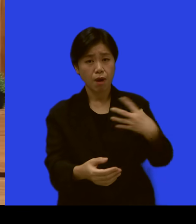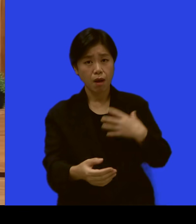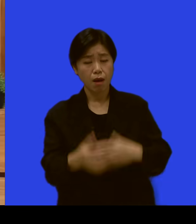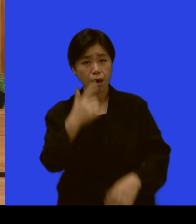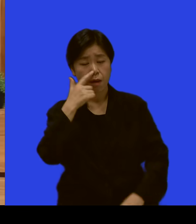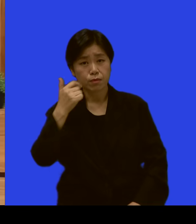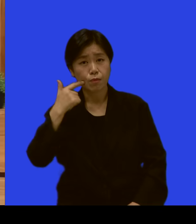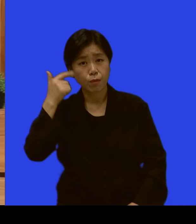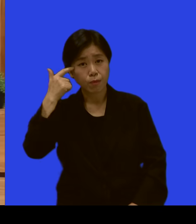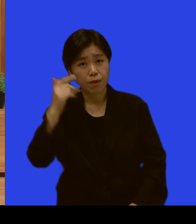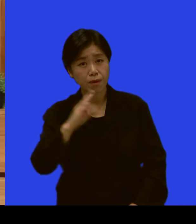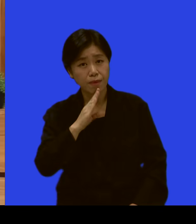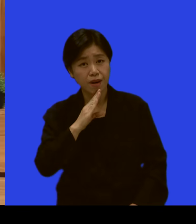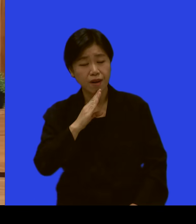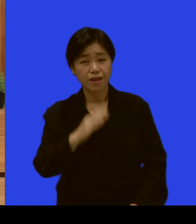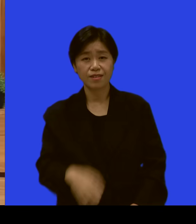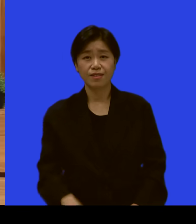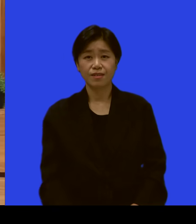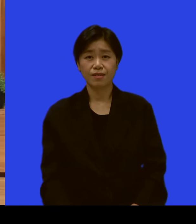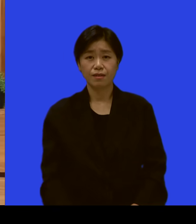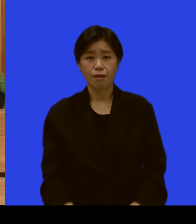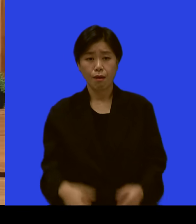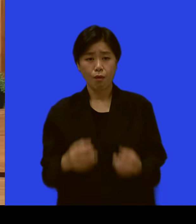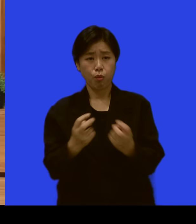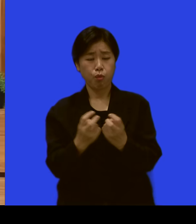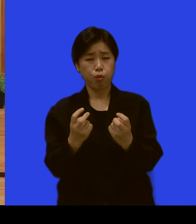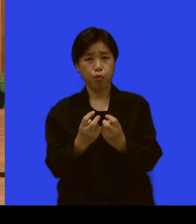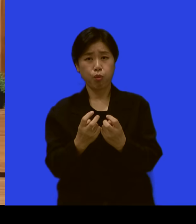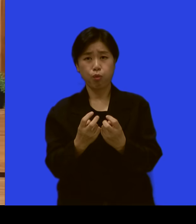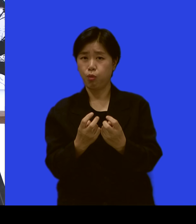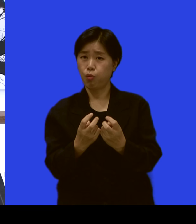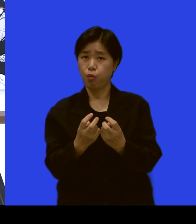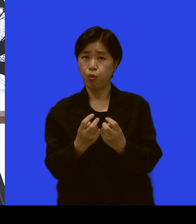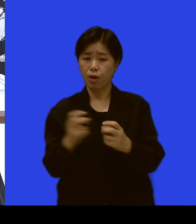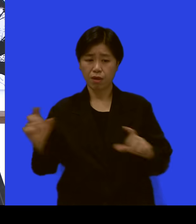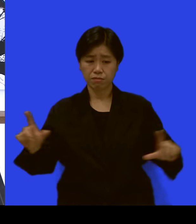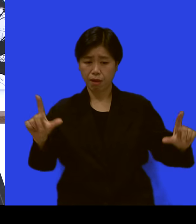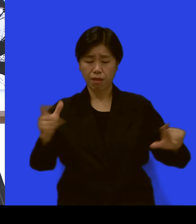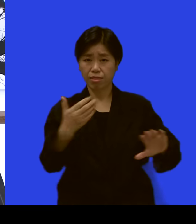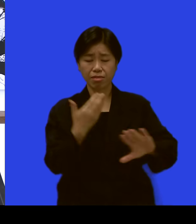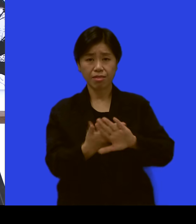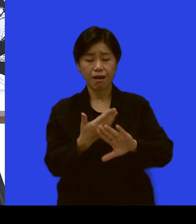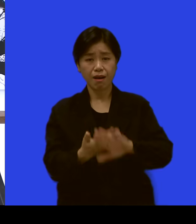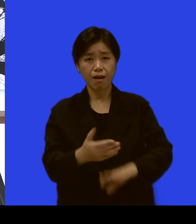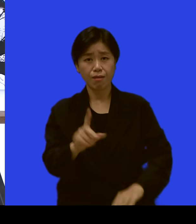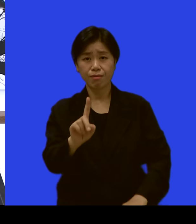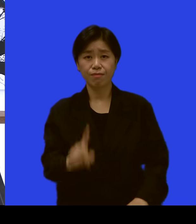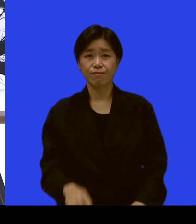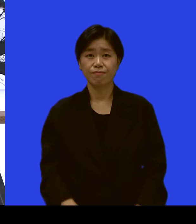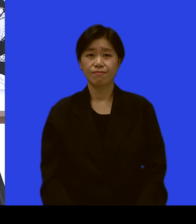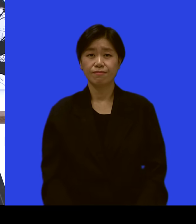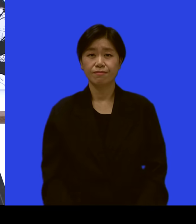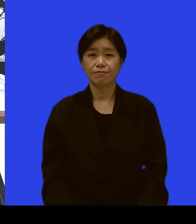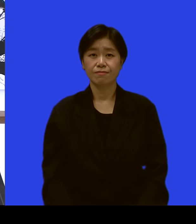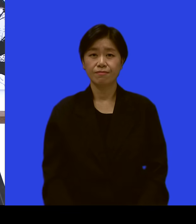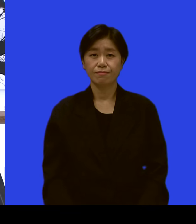하셨는데 네네. 어떻게 그런 것까지 이렇게 정반대되는 곳으로 그러니까요. 튕겨져 나가셨어요?